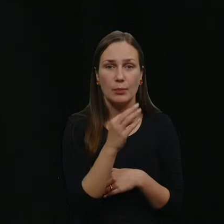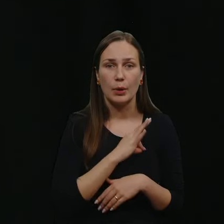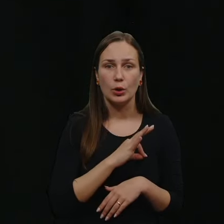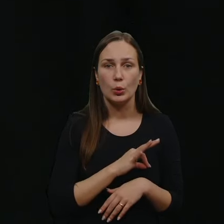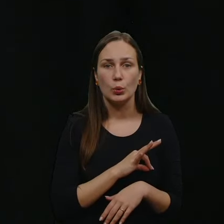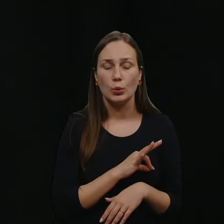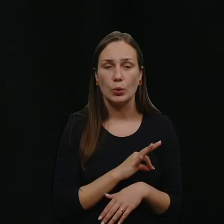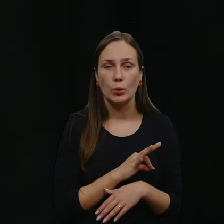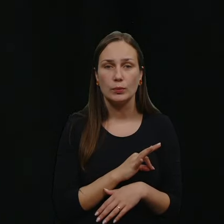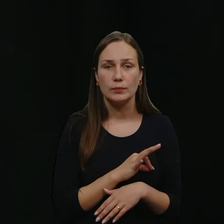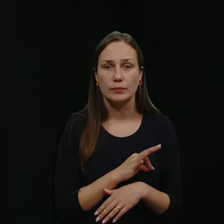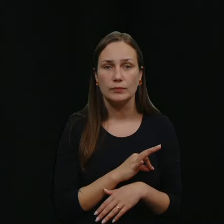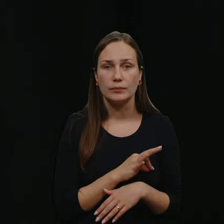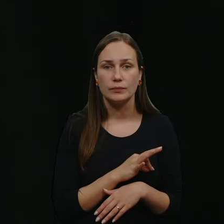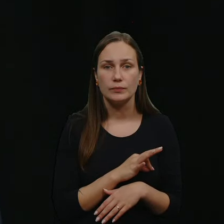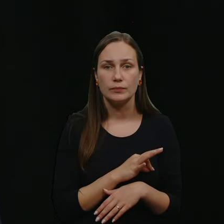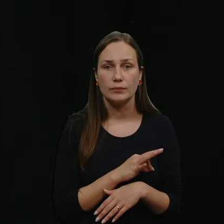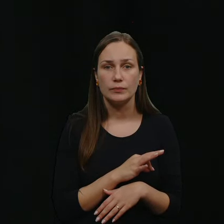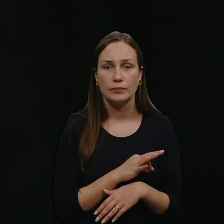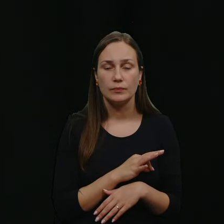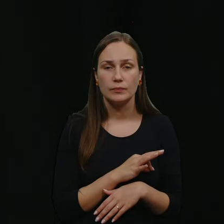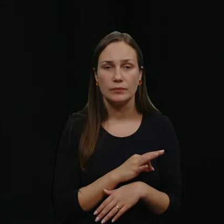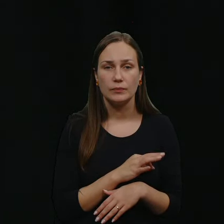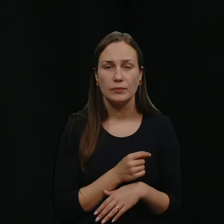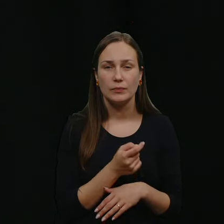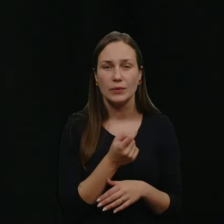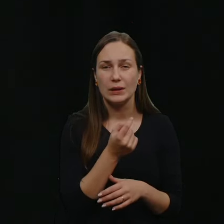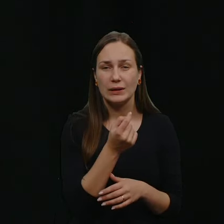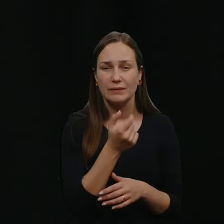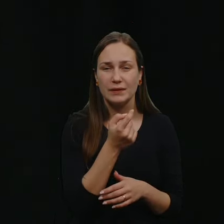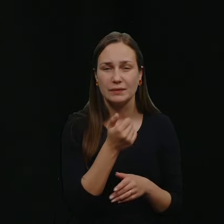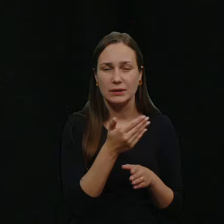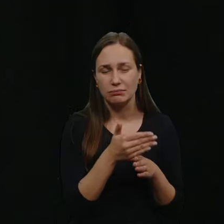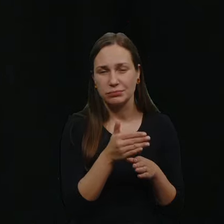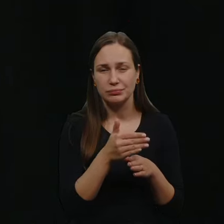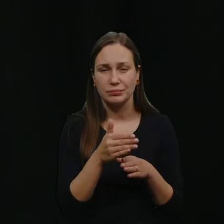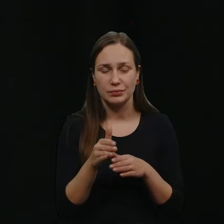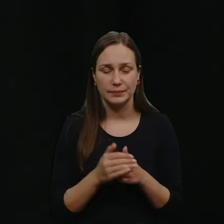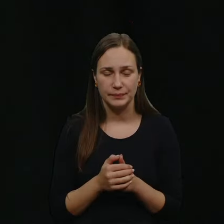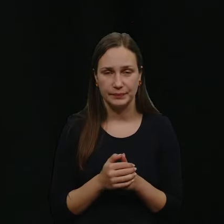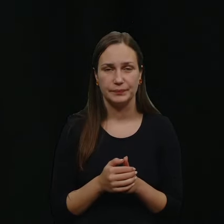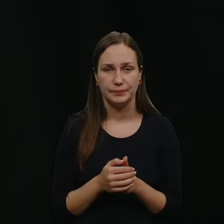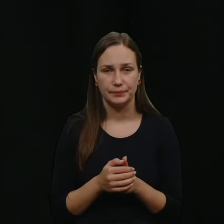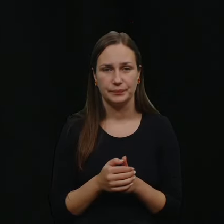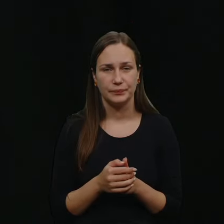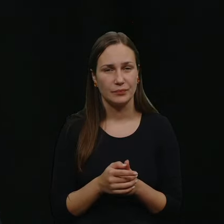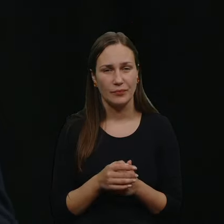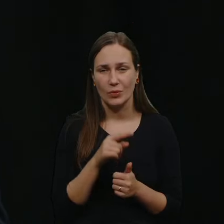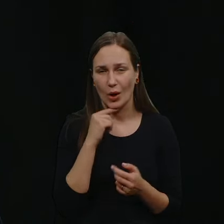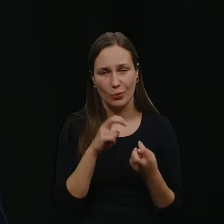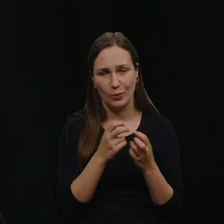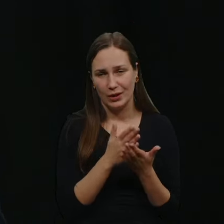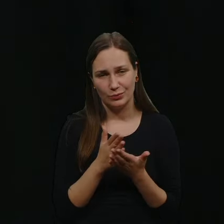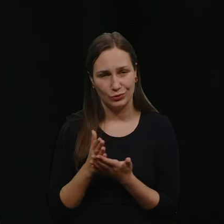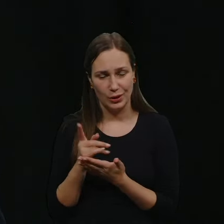panaudoti, jų panaudojimas vos, vos tik juda. Tai šitą, žinokit, išsako labai daug problemų,